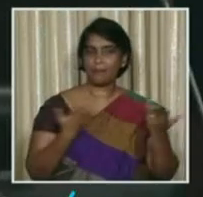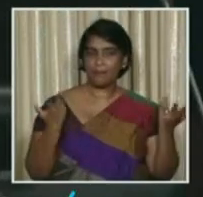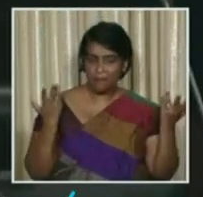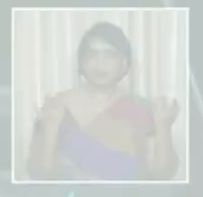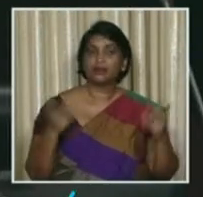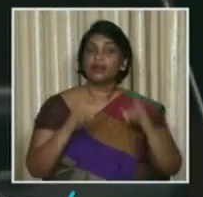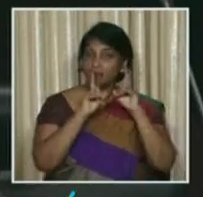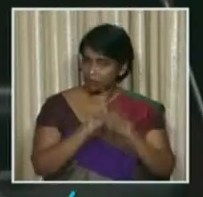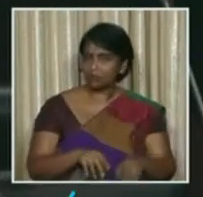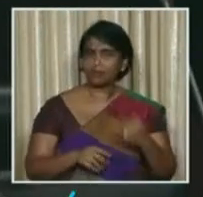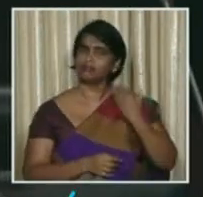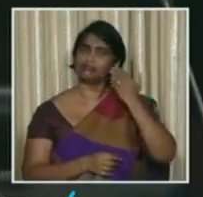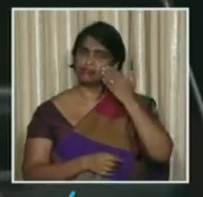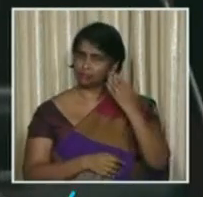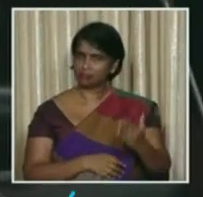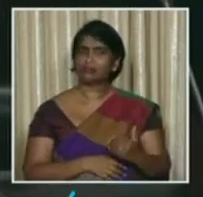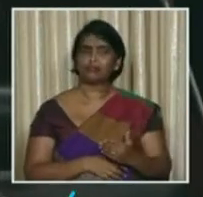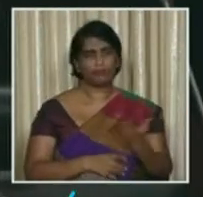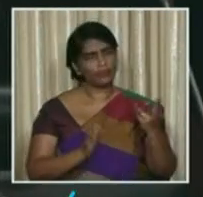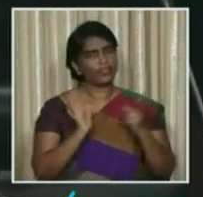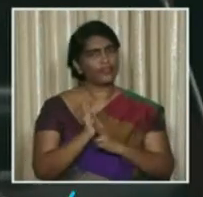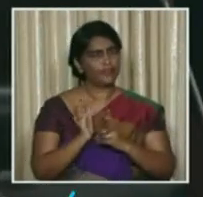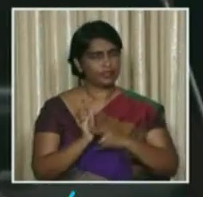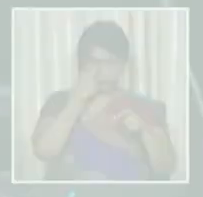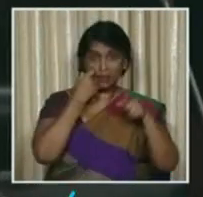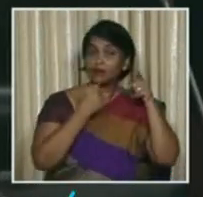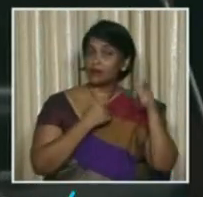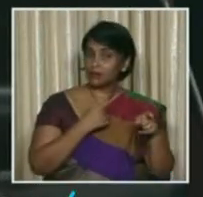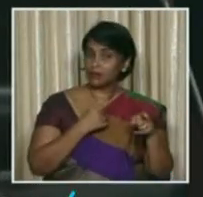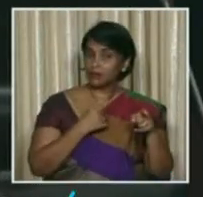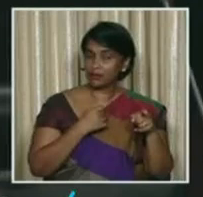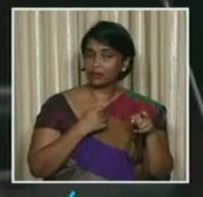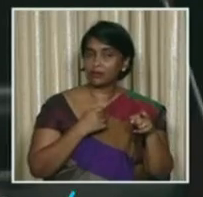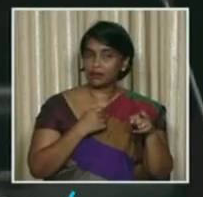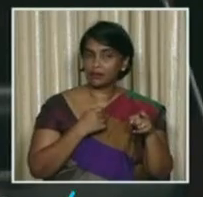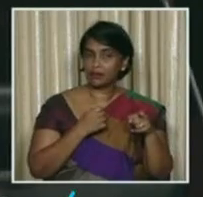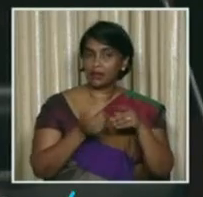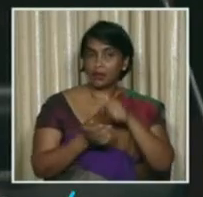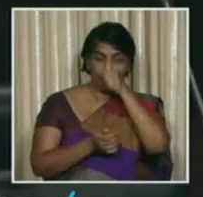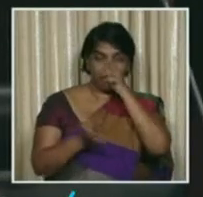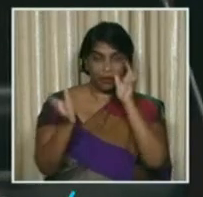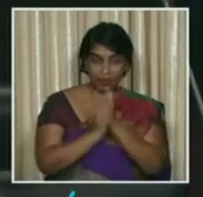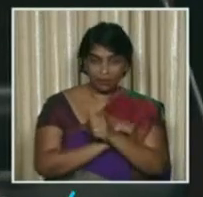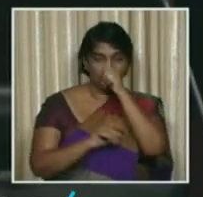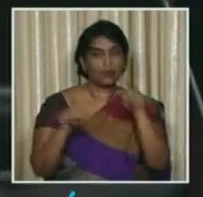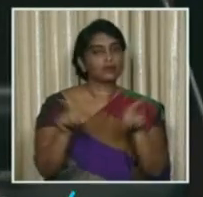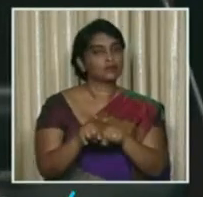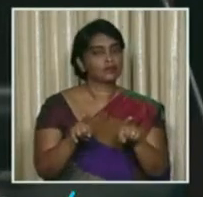අන්න හොරු අල්ලමු කියලා. මට දැනෙන්නේ එක්ක විජේදාස රාජපක්ෂ මහත්තයා අර පොලේ පොකට් එකක් ගහලා දුවන හොරා